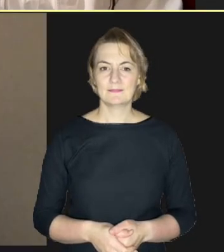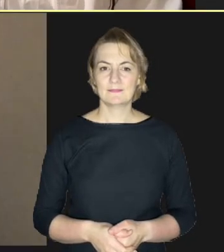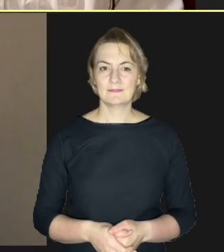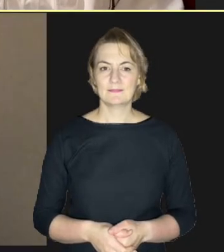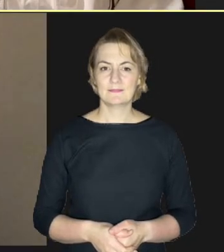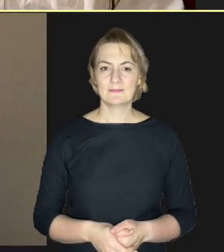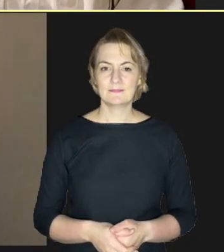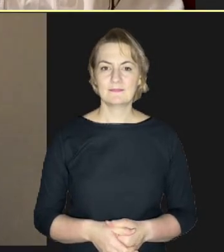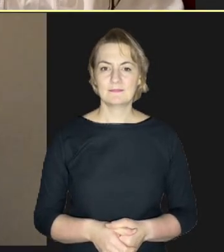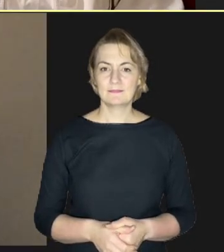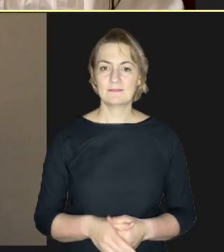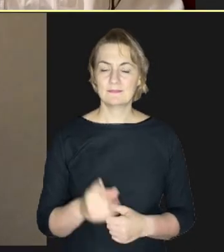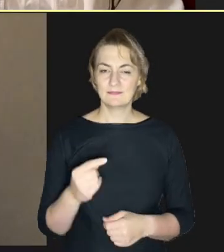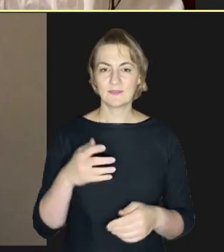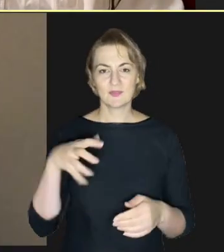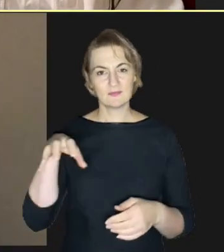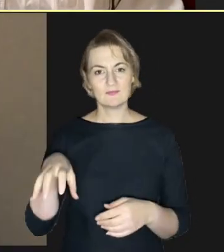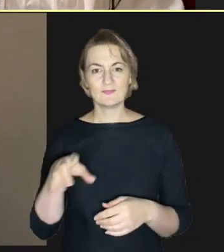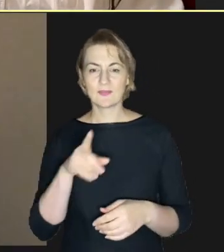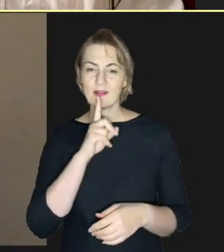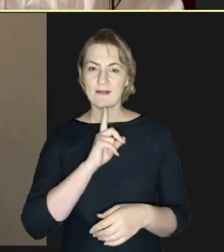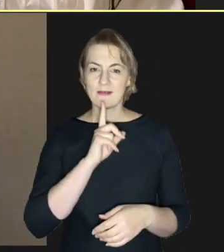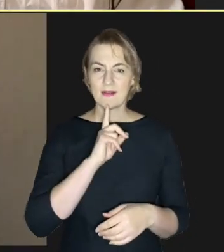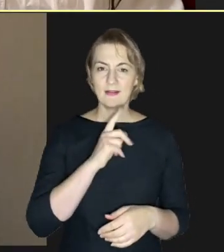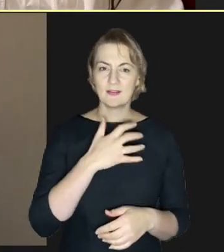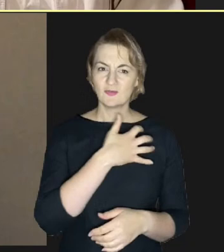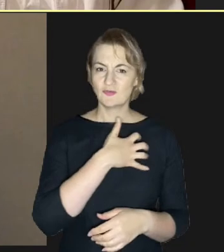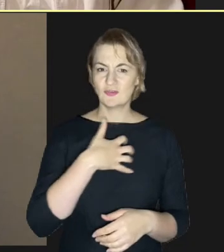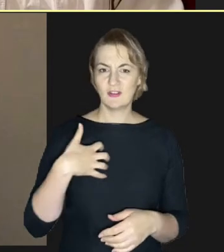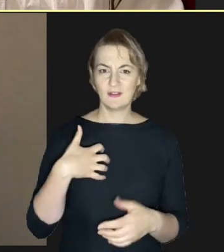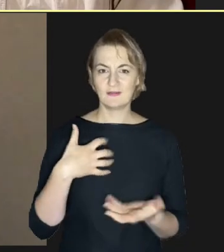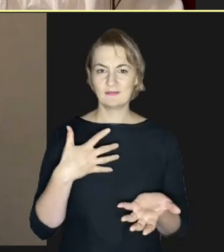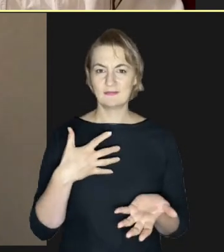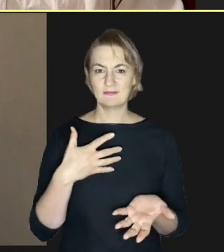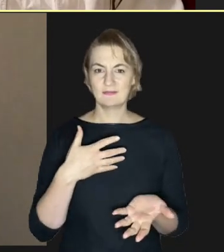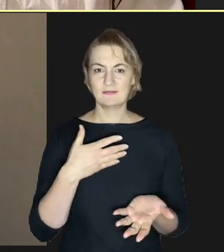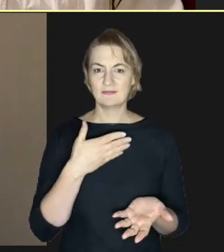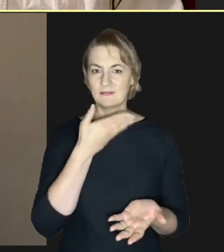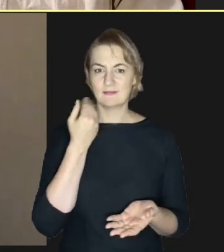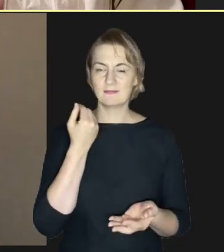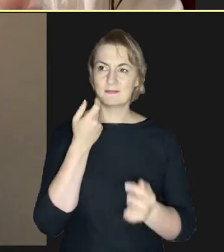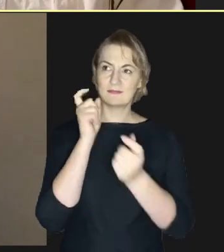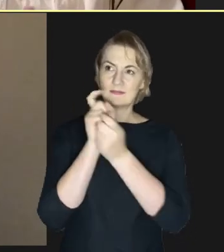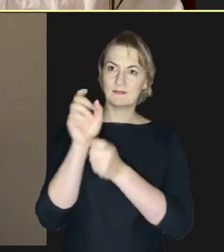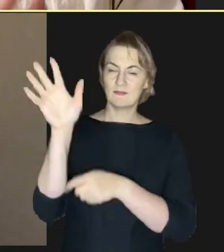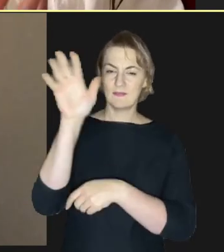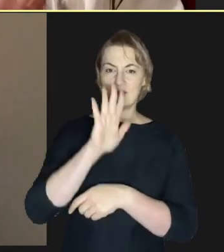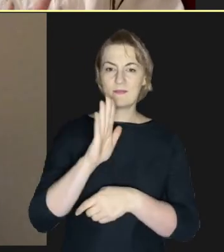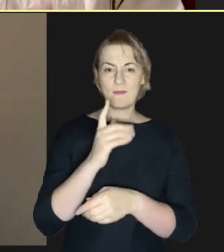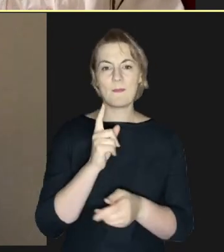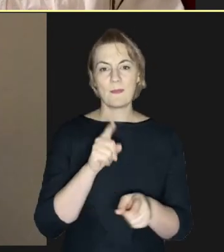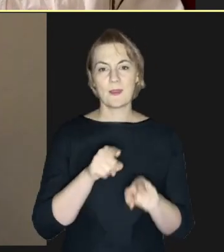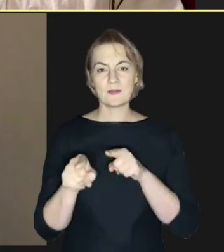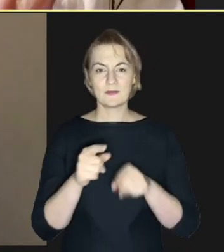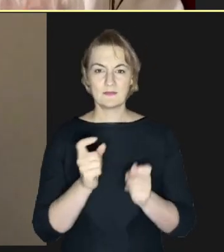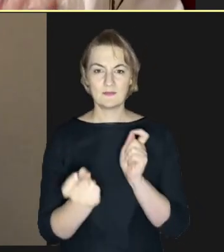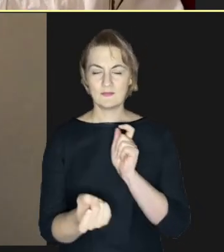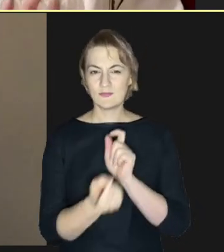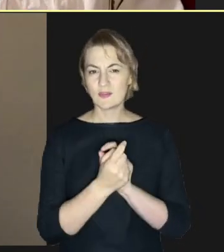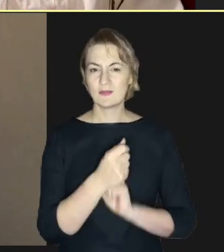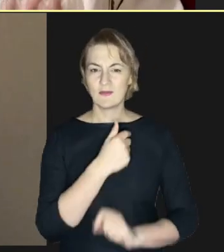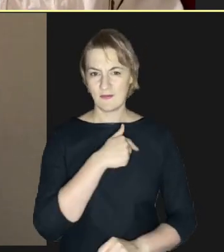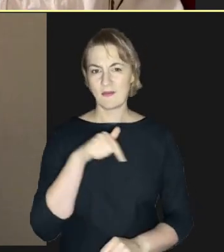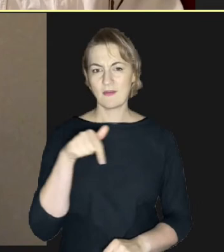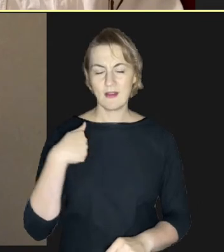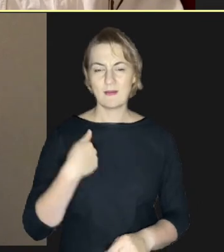Tak, to w kategoriach religijnych grzech to nie jest coś, co obraża Boga, tylko jest przeciwko nam samym. My